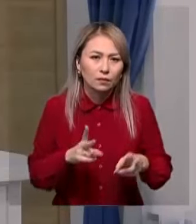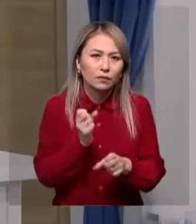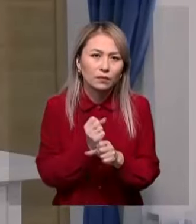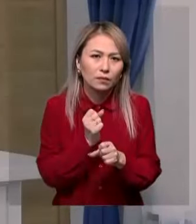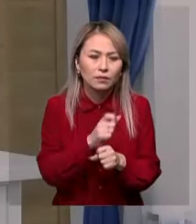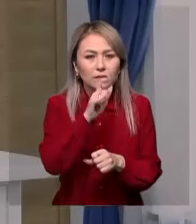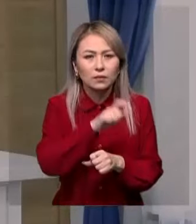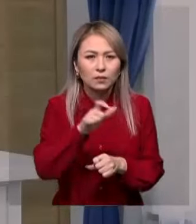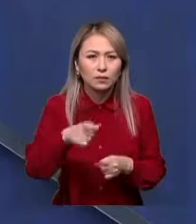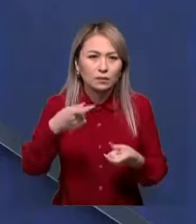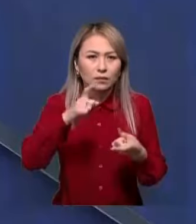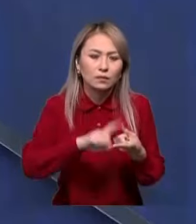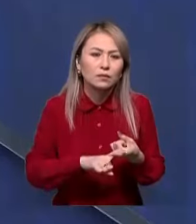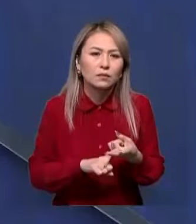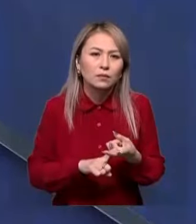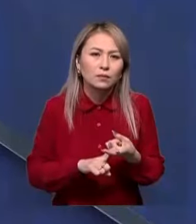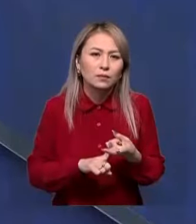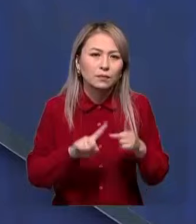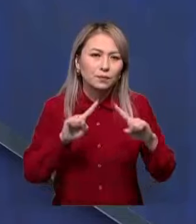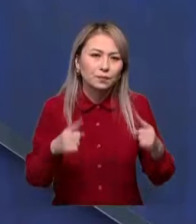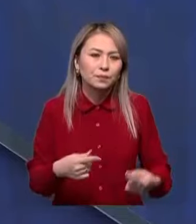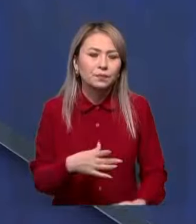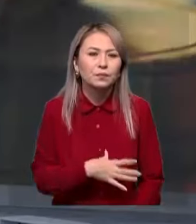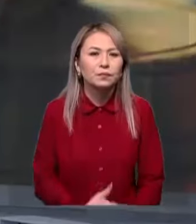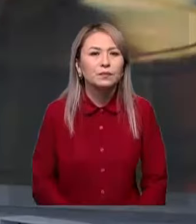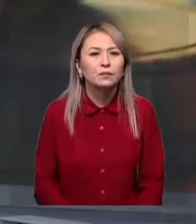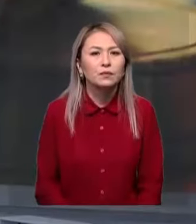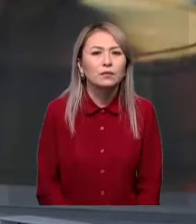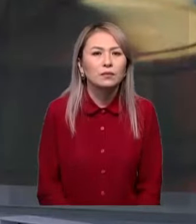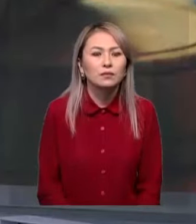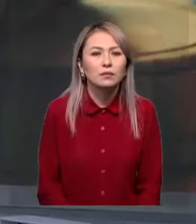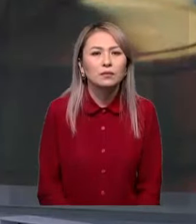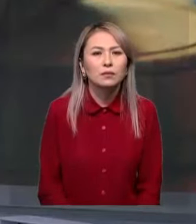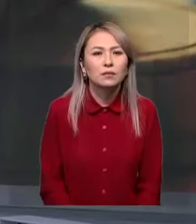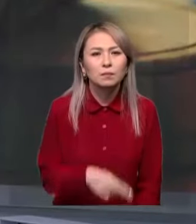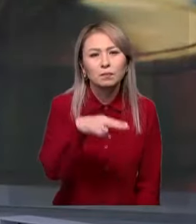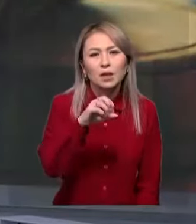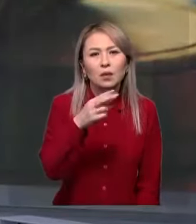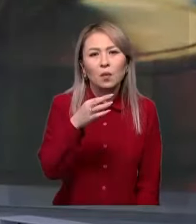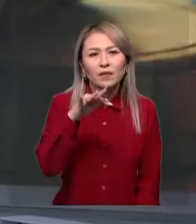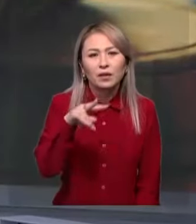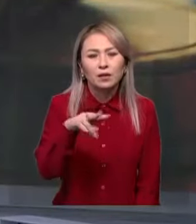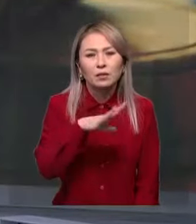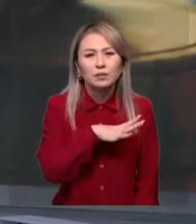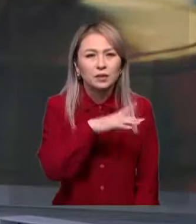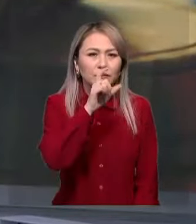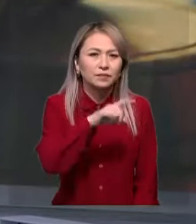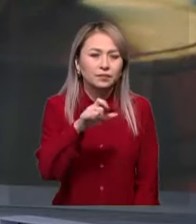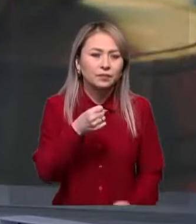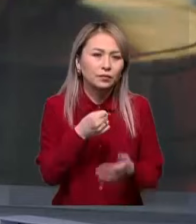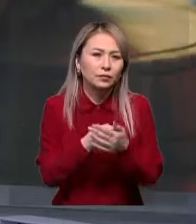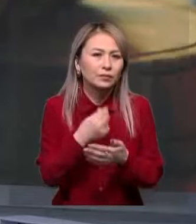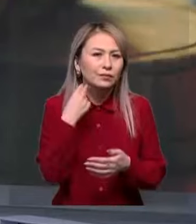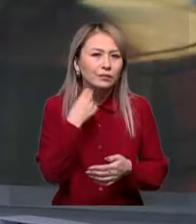лауазымды қатысы бар лауазымды тұлға қамауға алынды. Педофилдерді өмір бойына бас